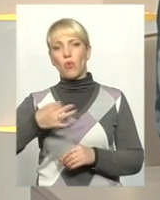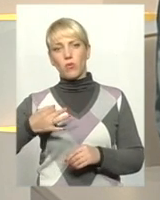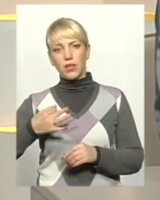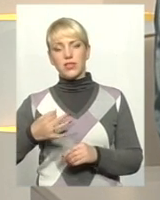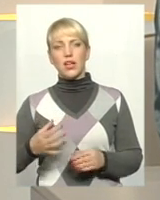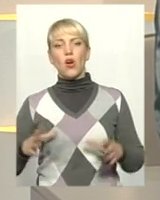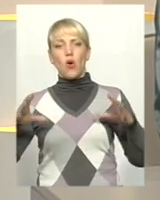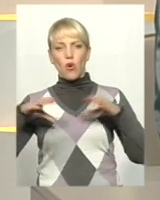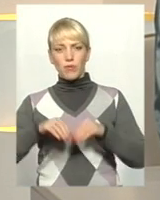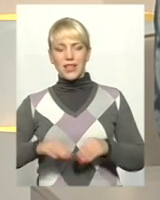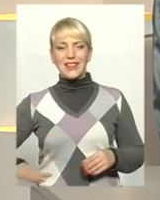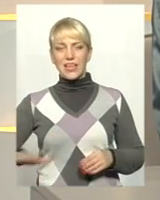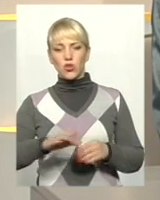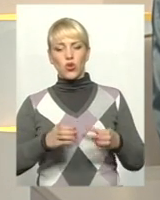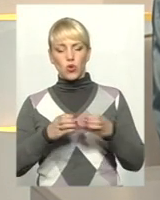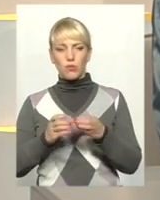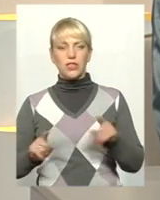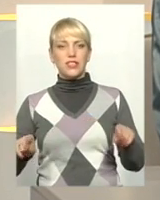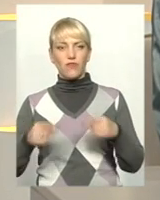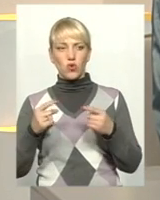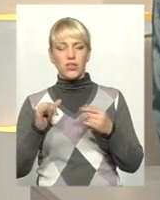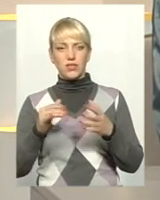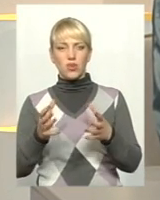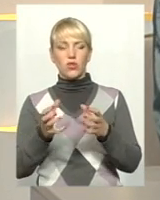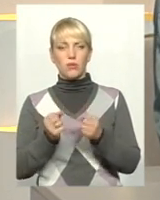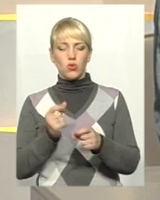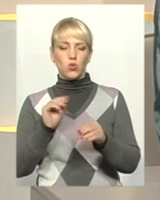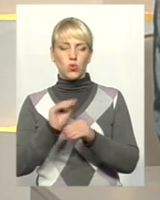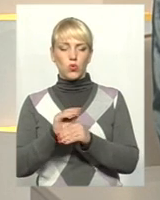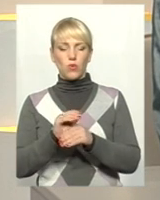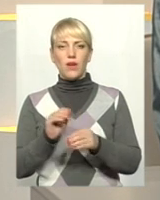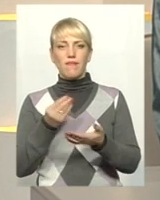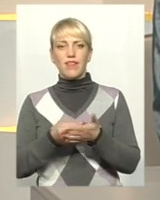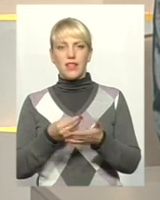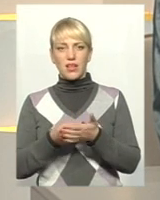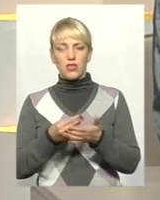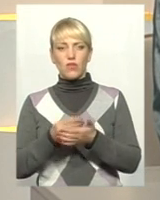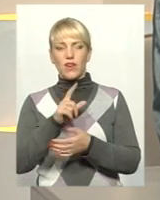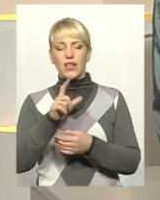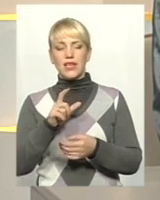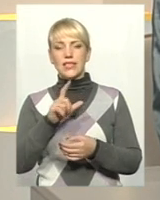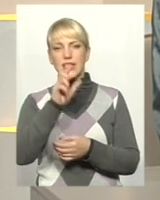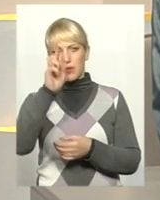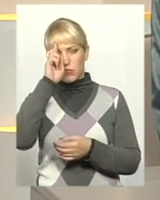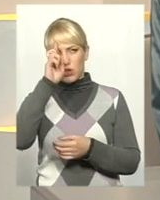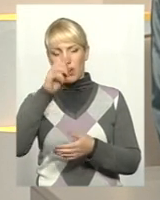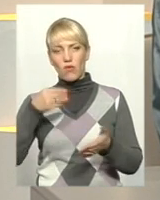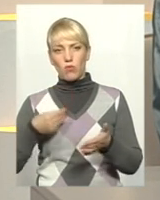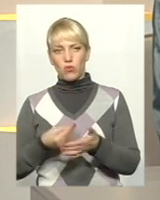об'єднані територіальні громади створилися і отримали додаткове фінансування безпосередньо з державного